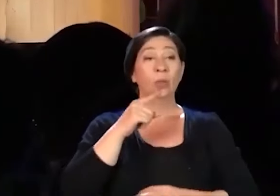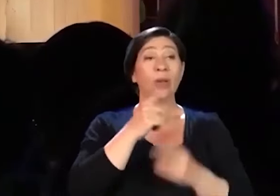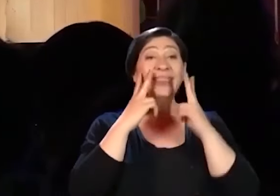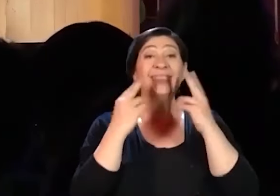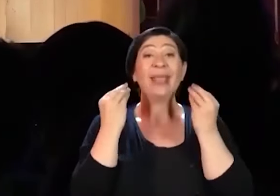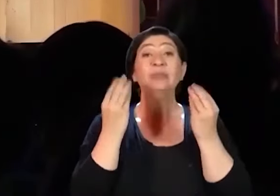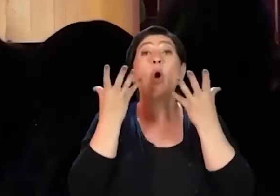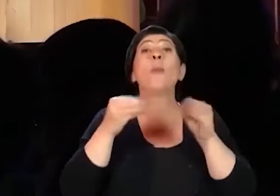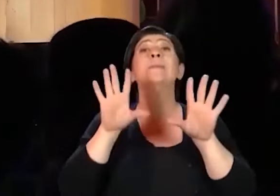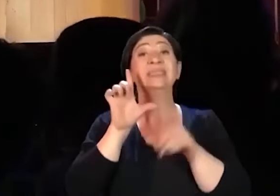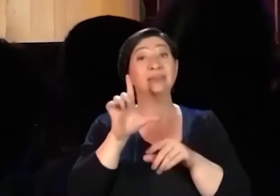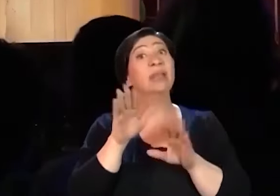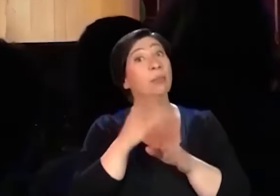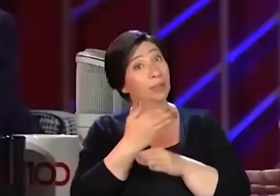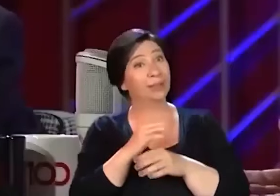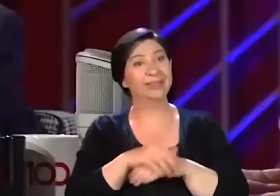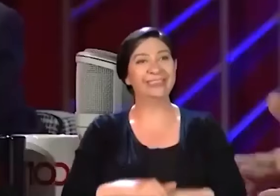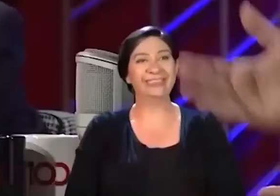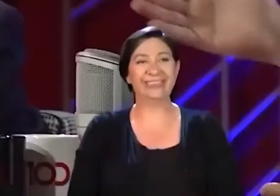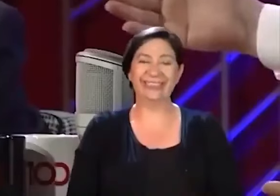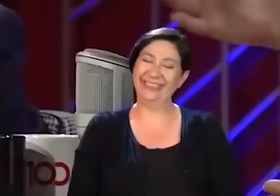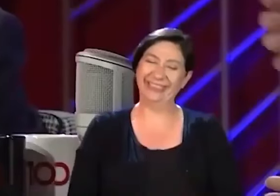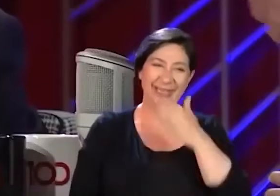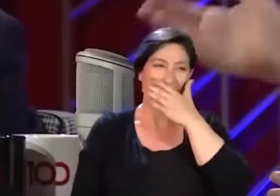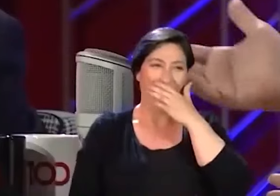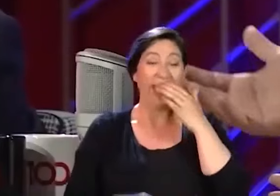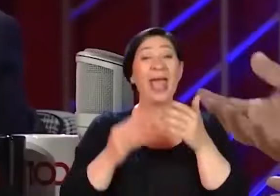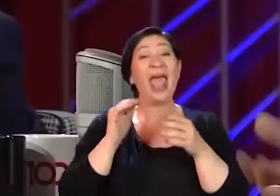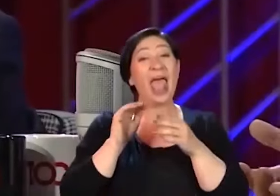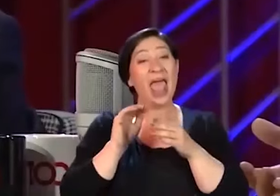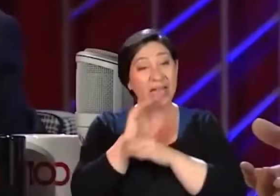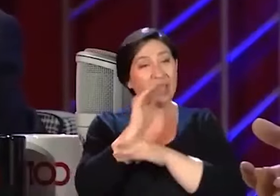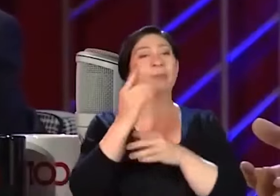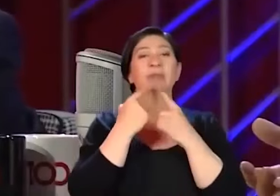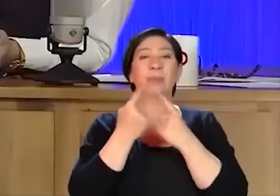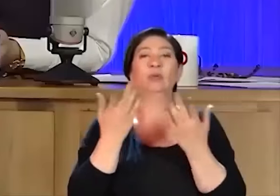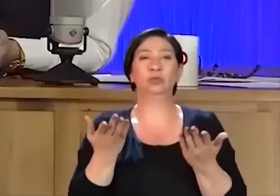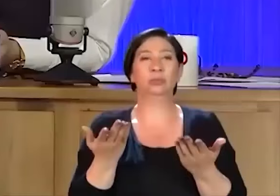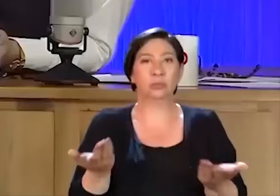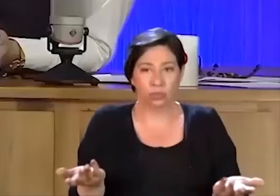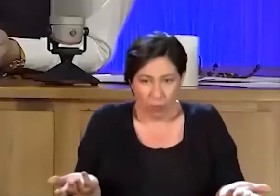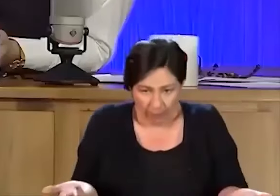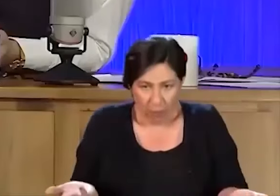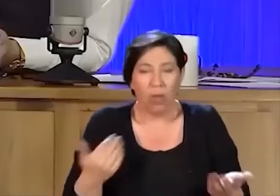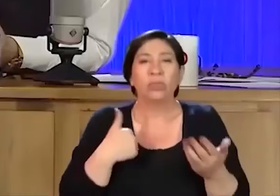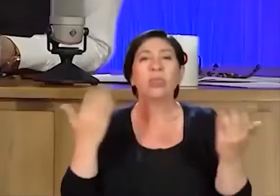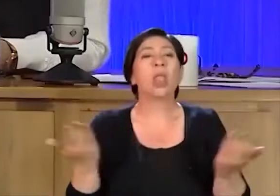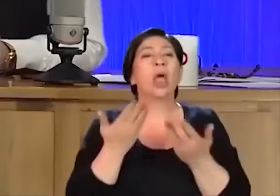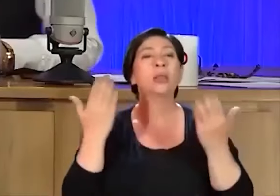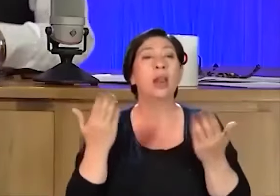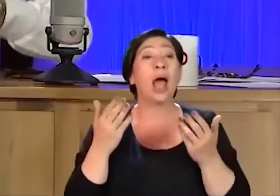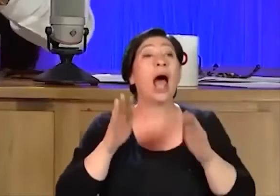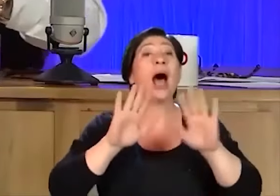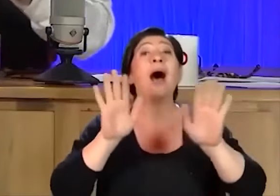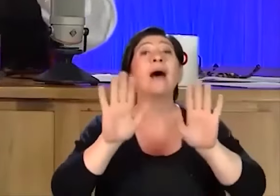temiz olmamanız lazım değil mi? Yani yaşadım diyebiliyor musunuz? Ya gayet tabii neler neler yani biz... Yani